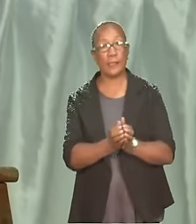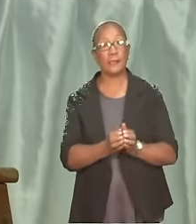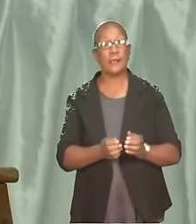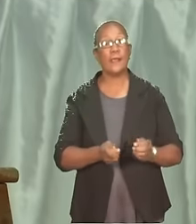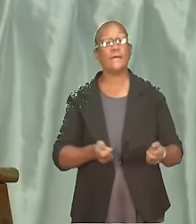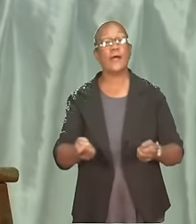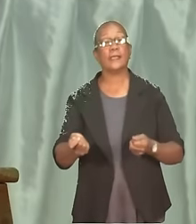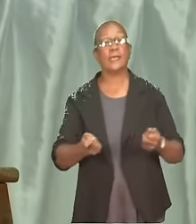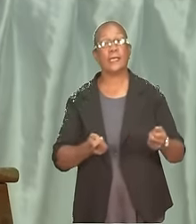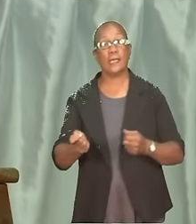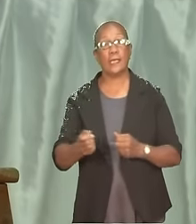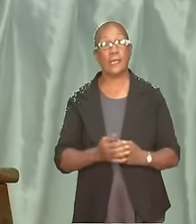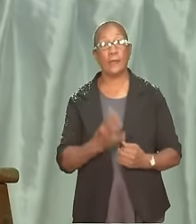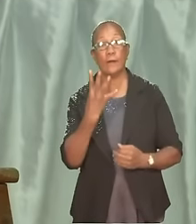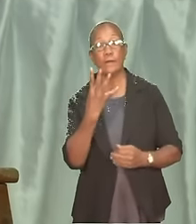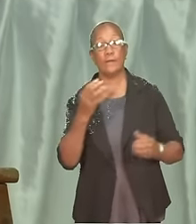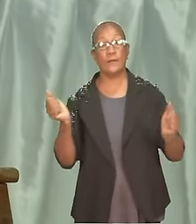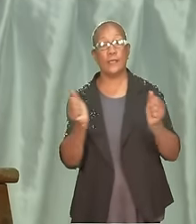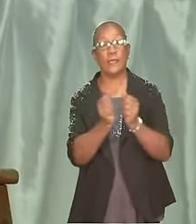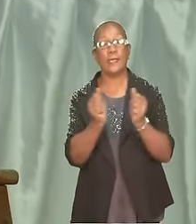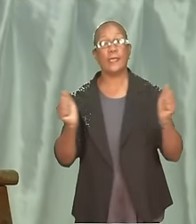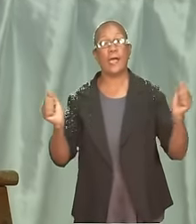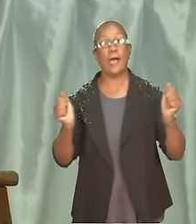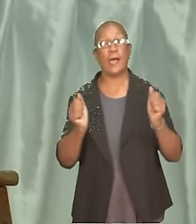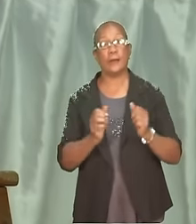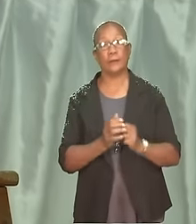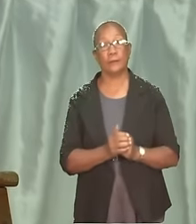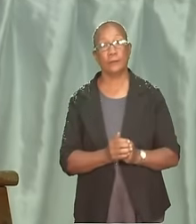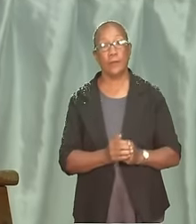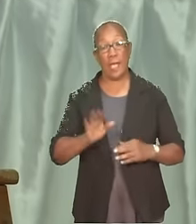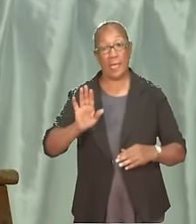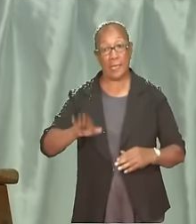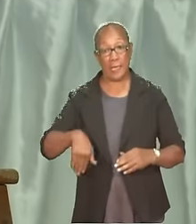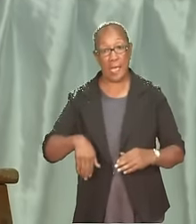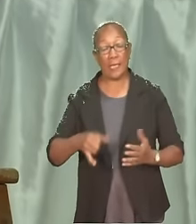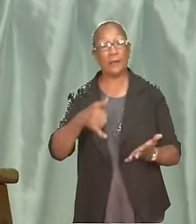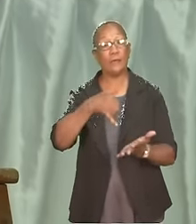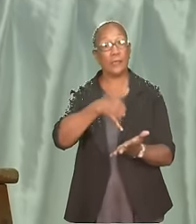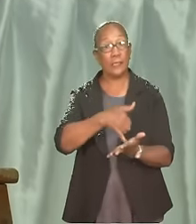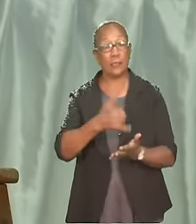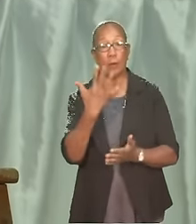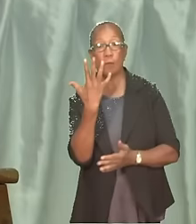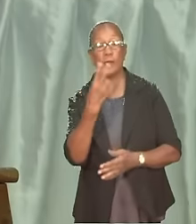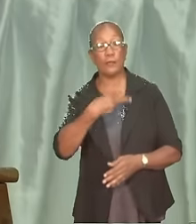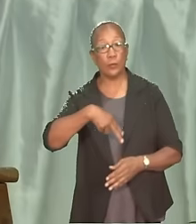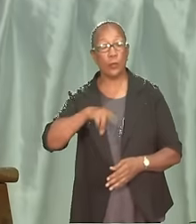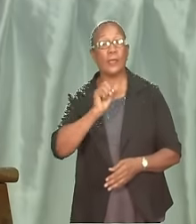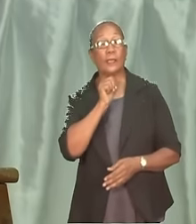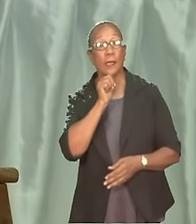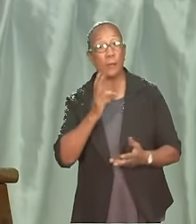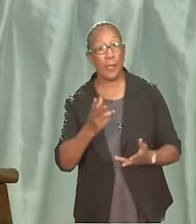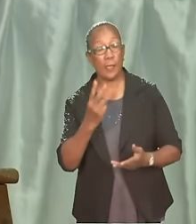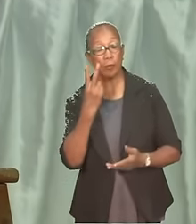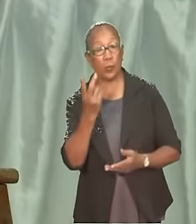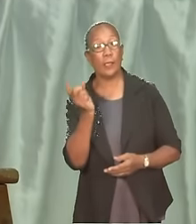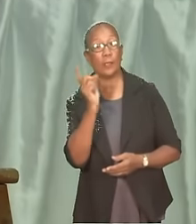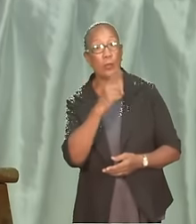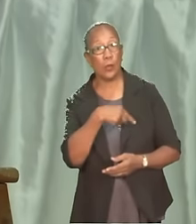regering. 4 jaar na de verkiezing op 25